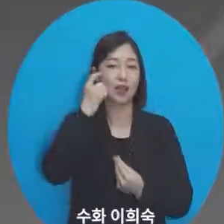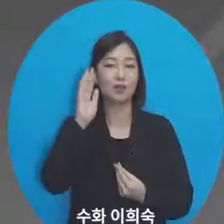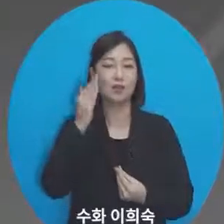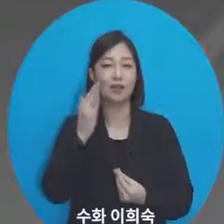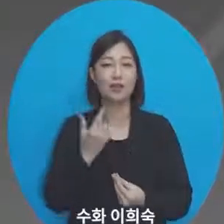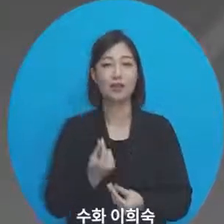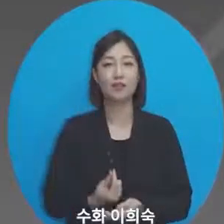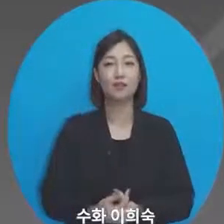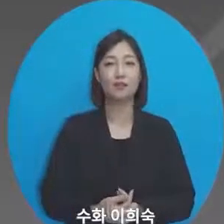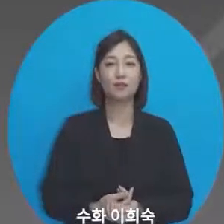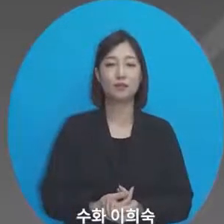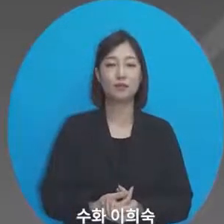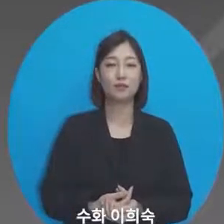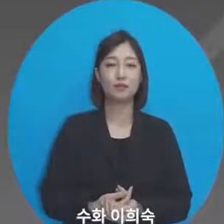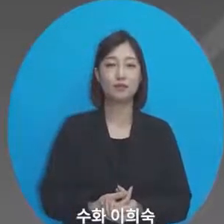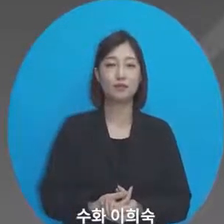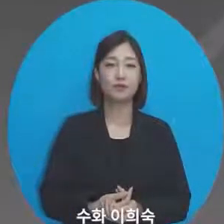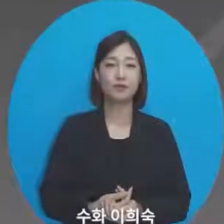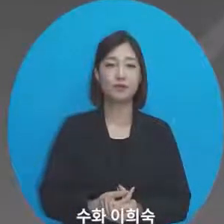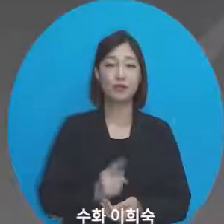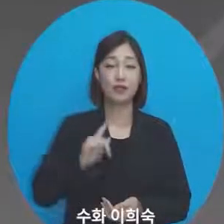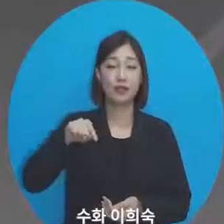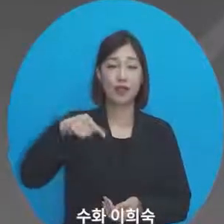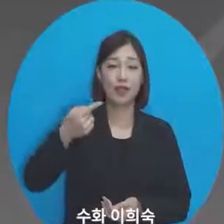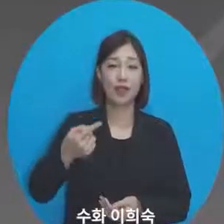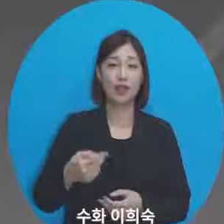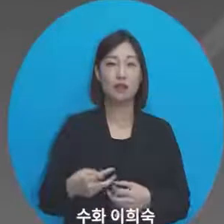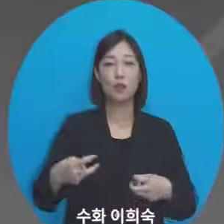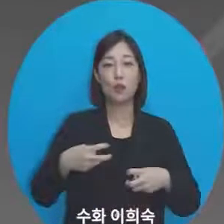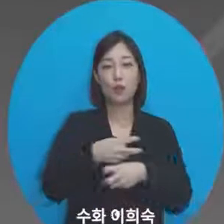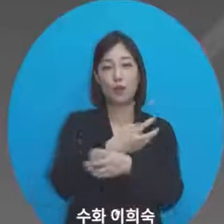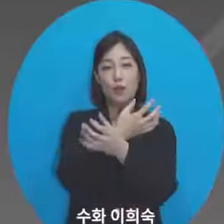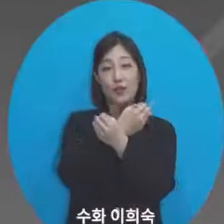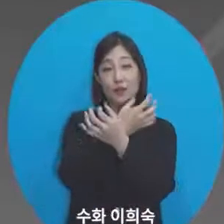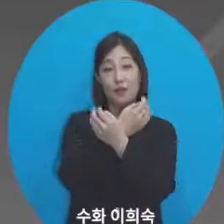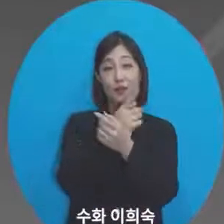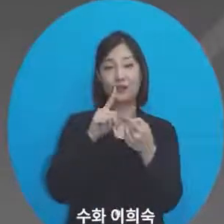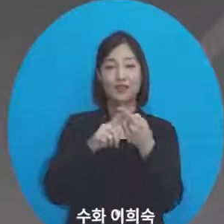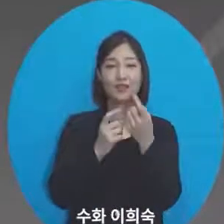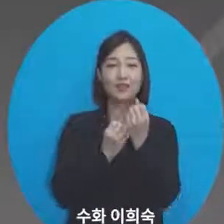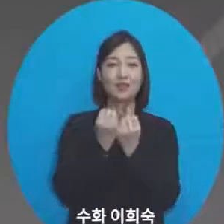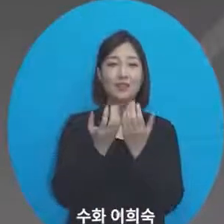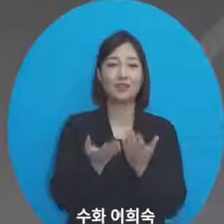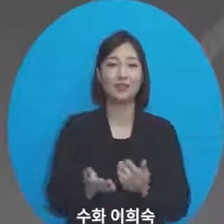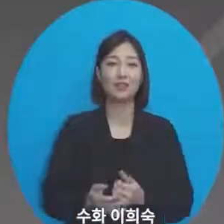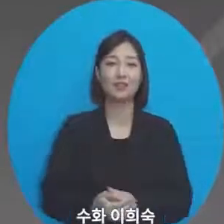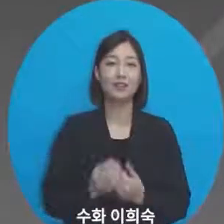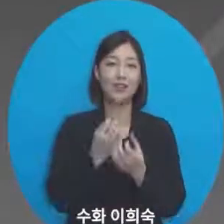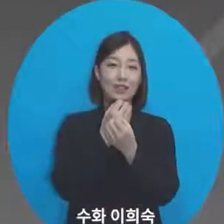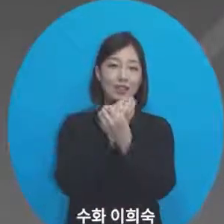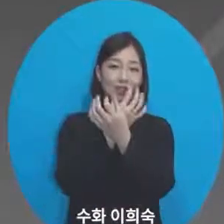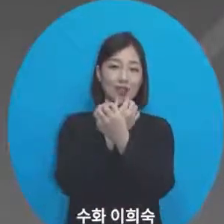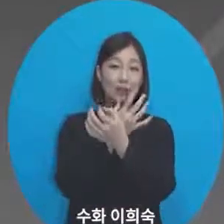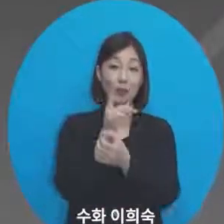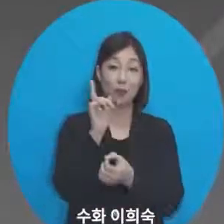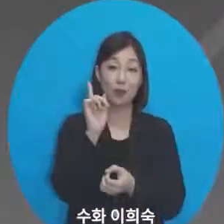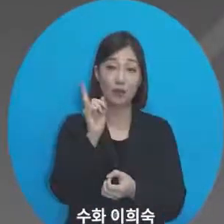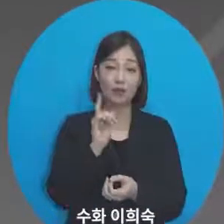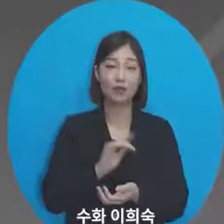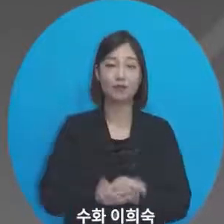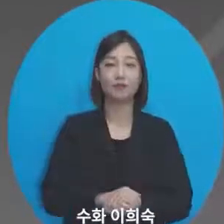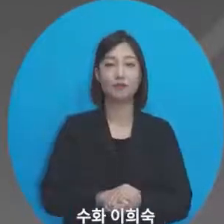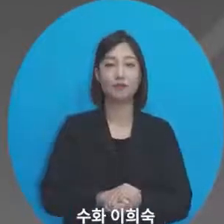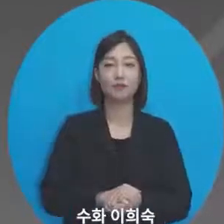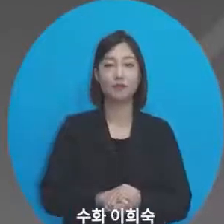볼 수 있습니다. 다음은 교통 신호기입니다. 교통 신호기는 어떤 자녀 시간